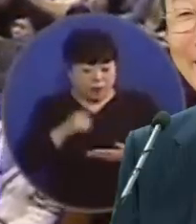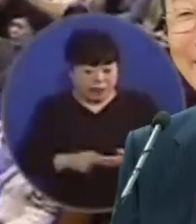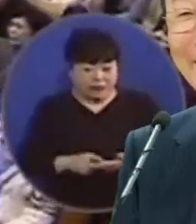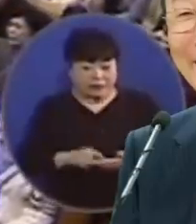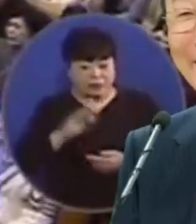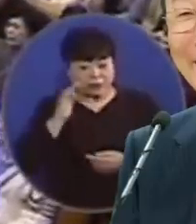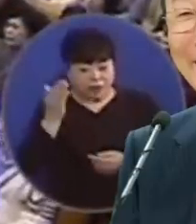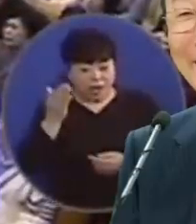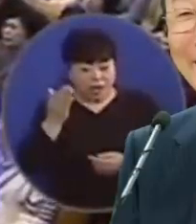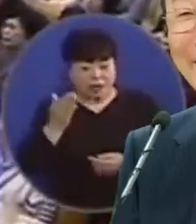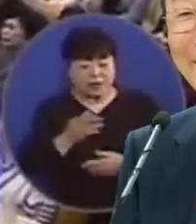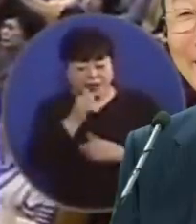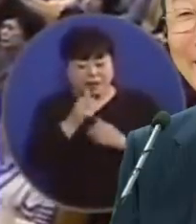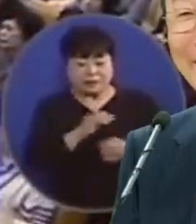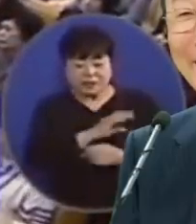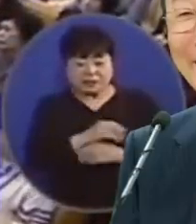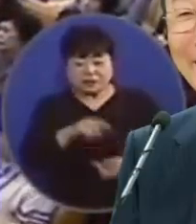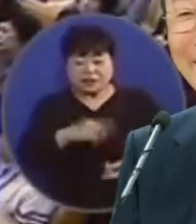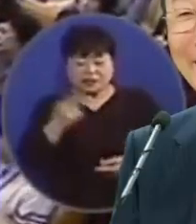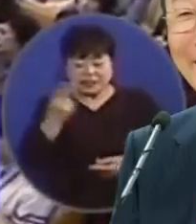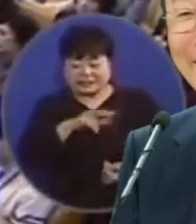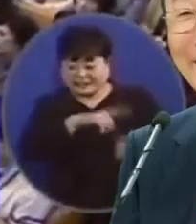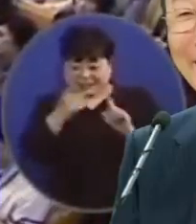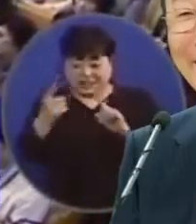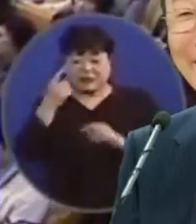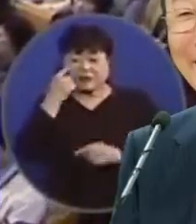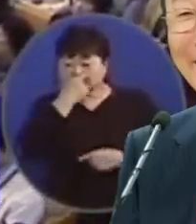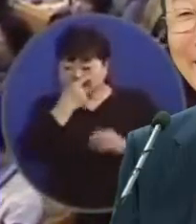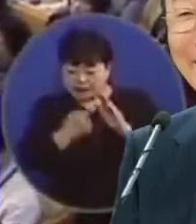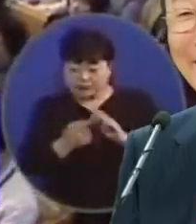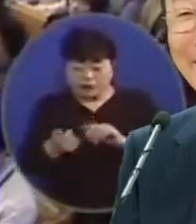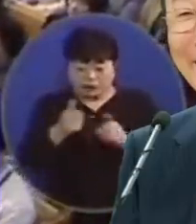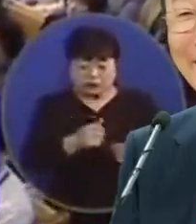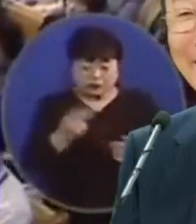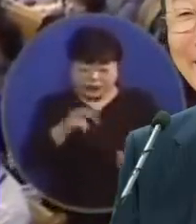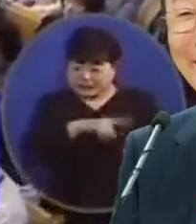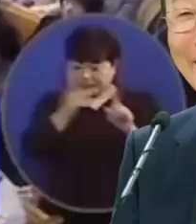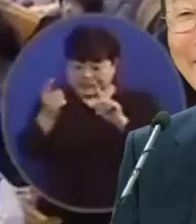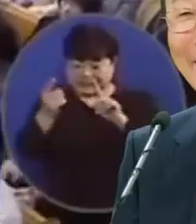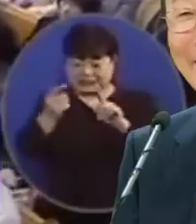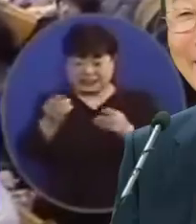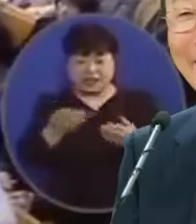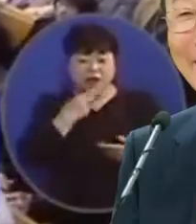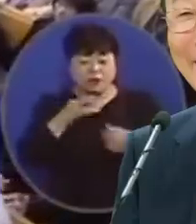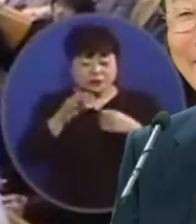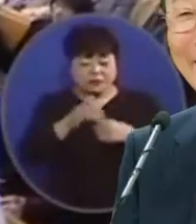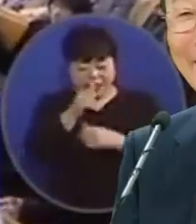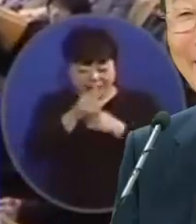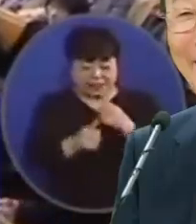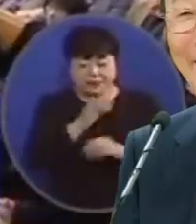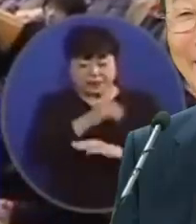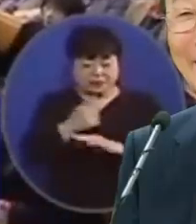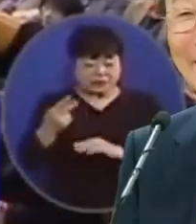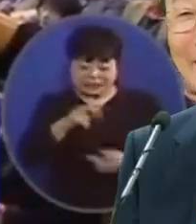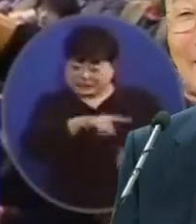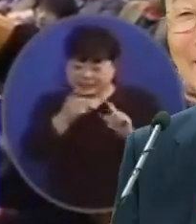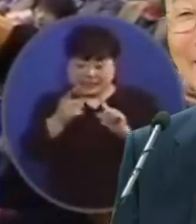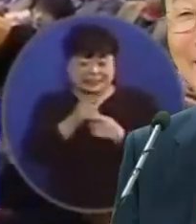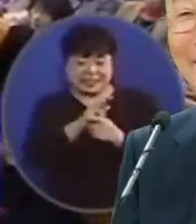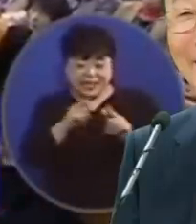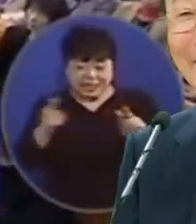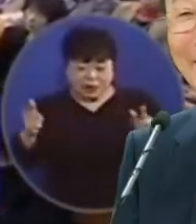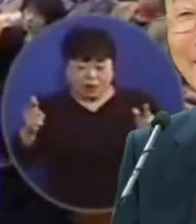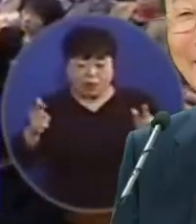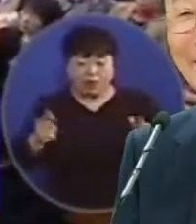하나님이 그리스도를 다시 살리셨다고 증언하였음이라. 만일 죽은 자가 다시 살아나는 일이 없으면 하나님이 그리스도를 다시 살리지